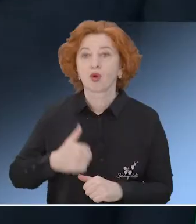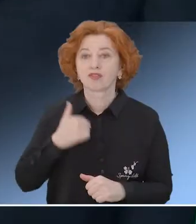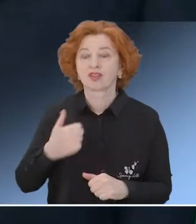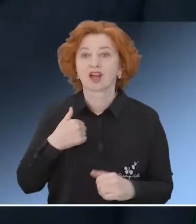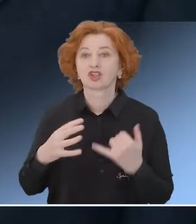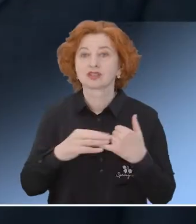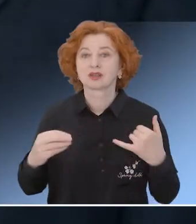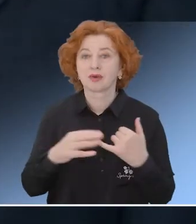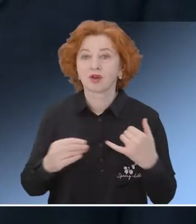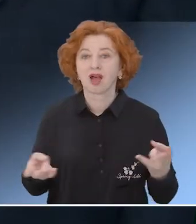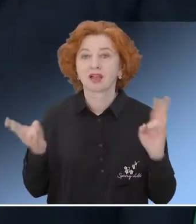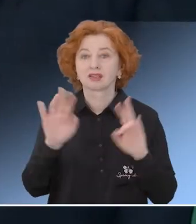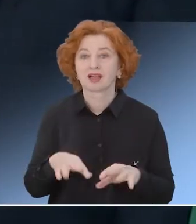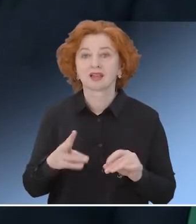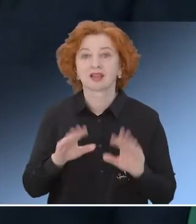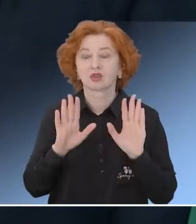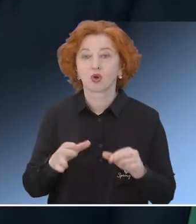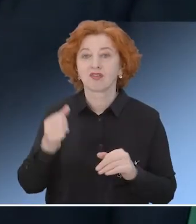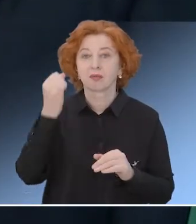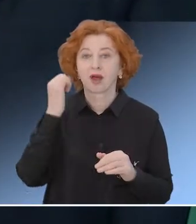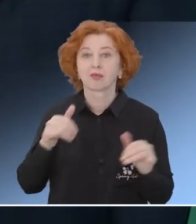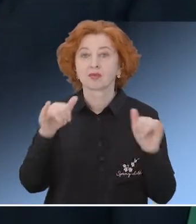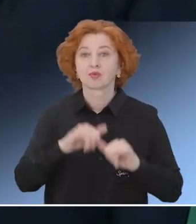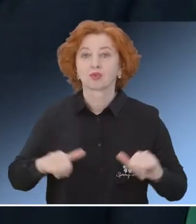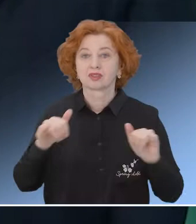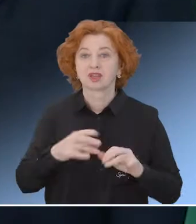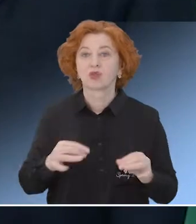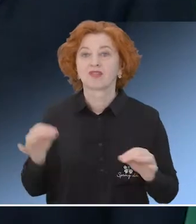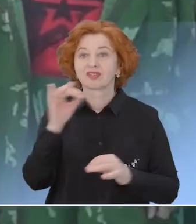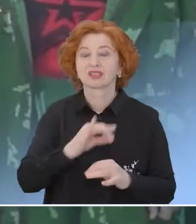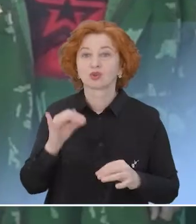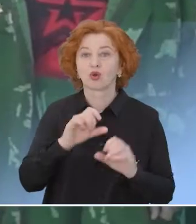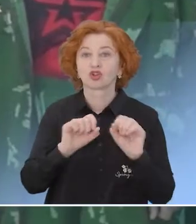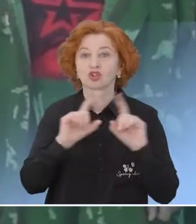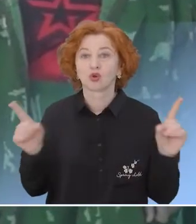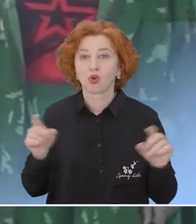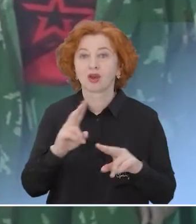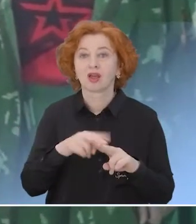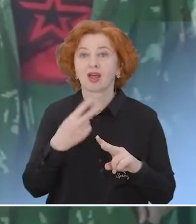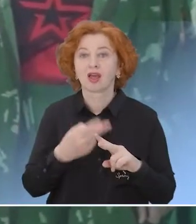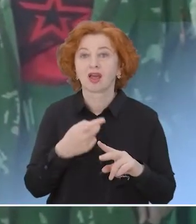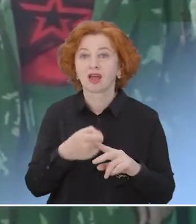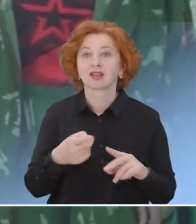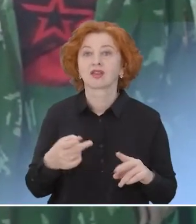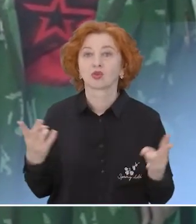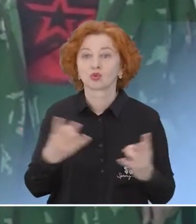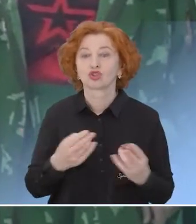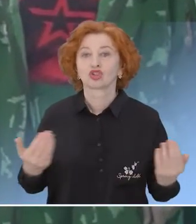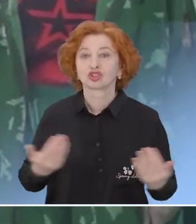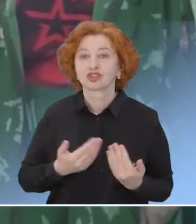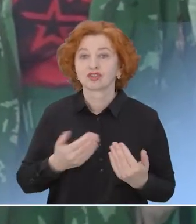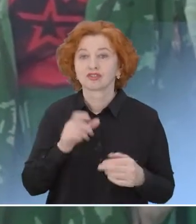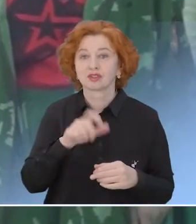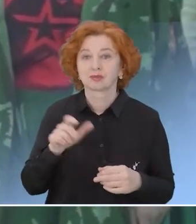подвигах наших земляков останется не только в памяти, в книгах, музеях, но и в истории школы. Это нужно не мертвым, это